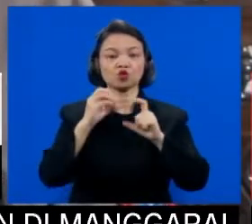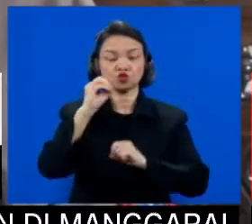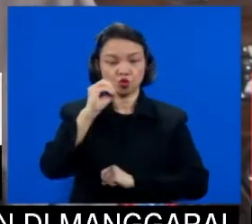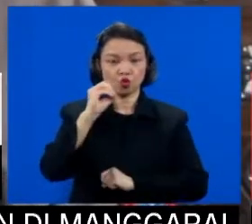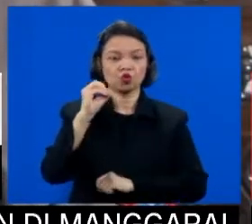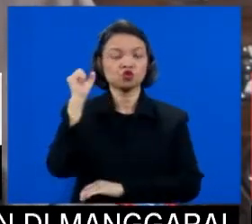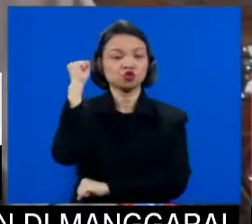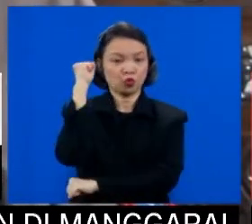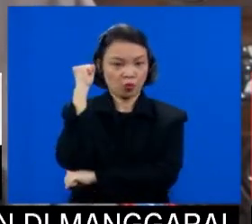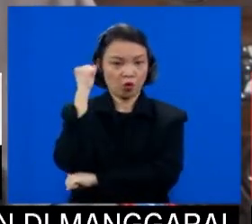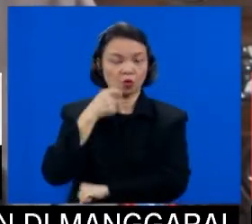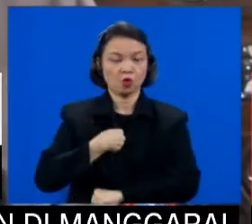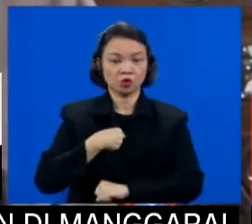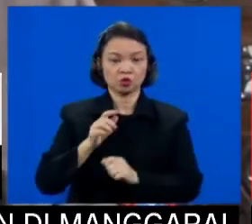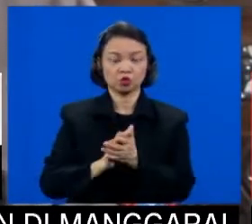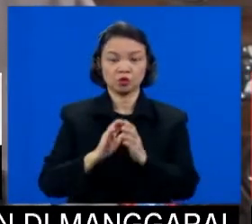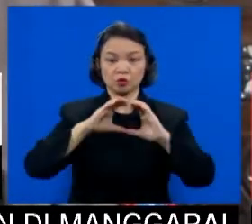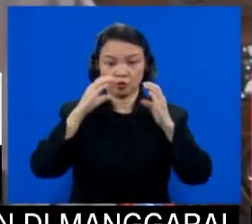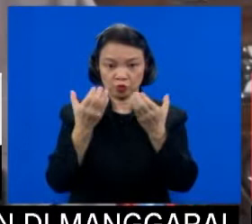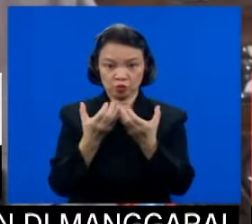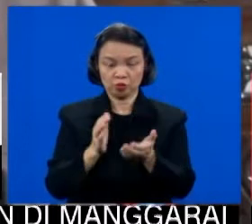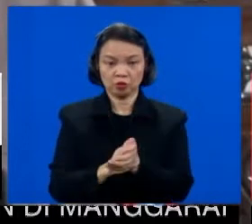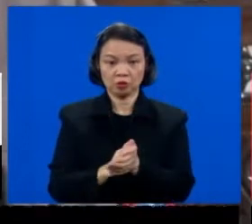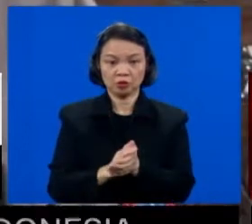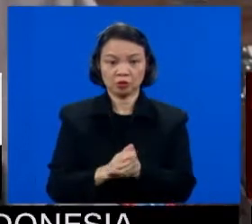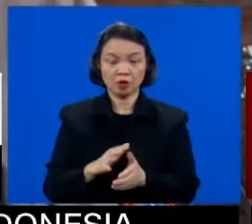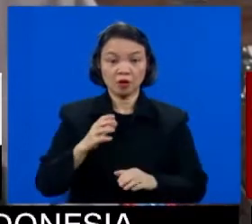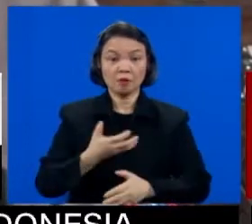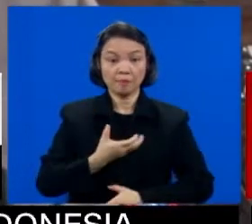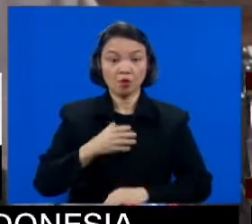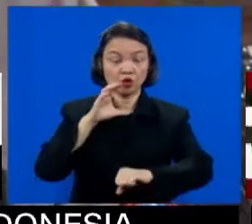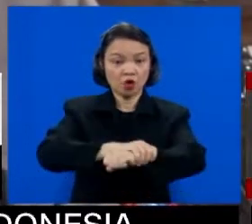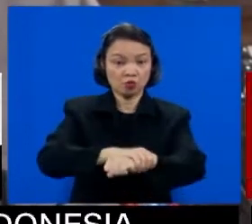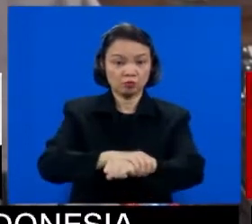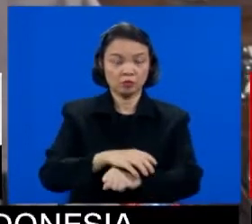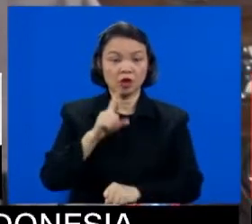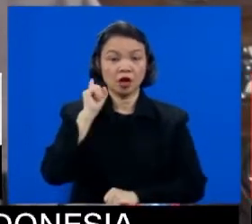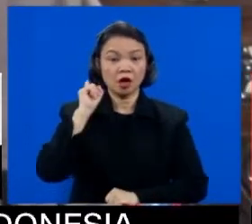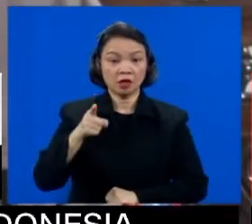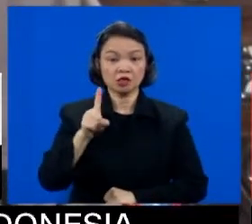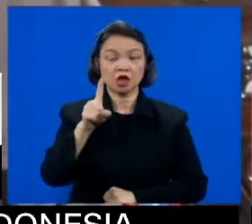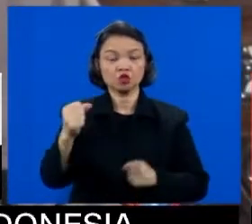saat tim kami bergerak di jalan raya, dihalang-halangi oleh sebuah mobil Panther.